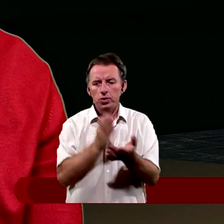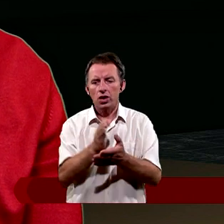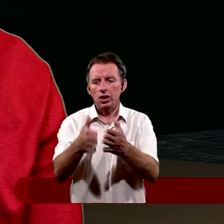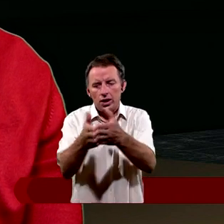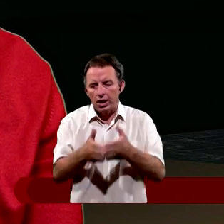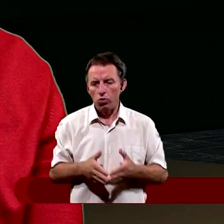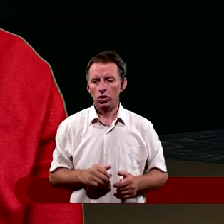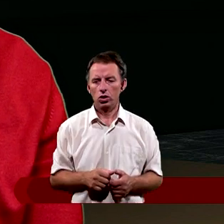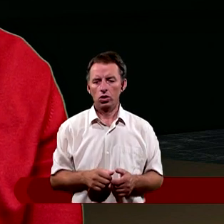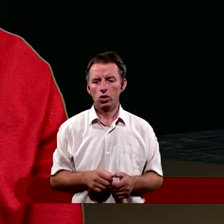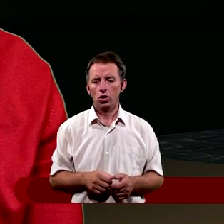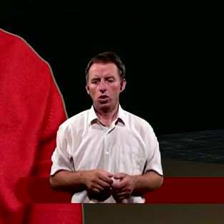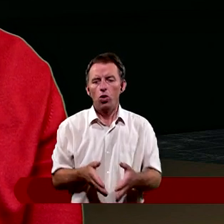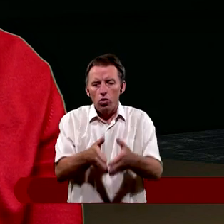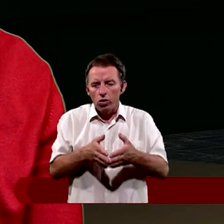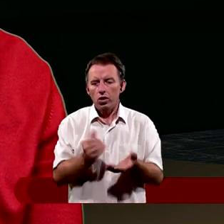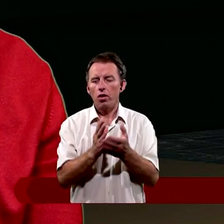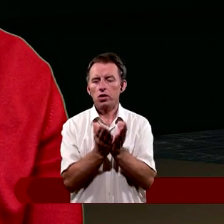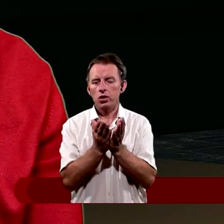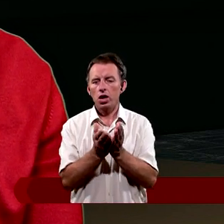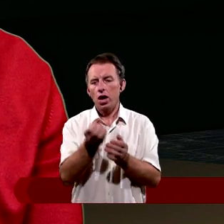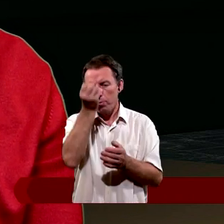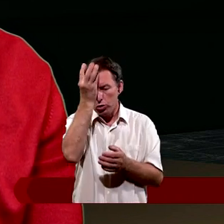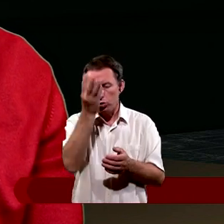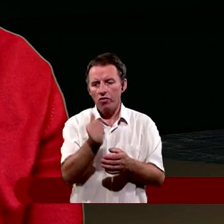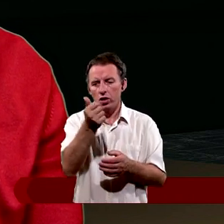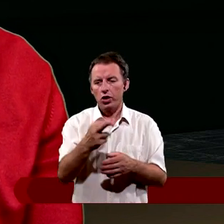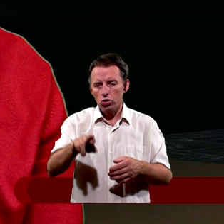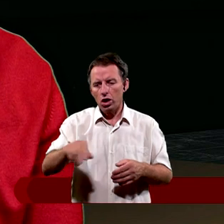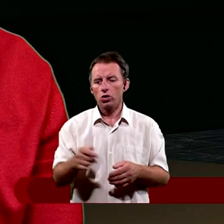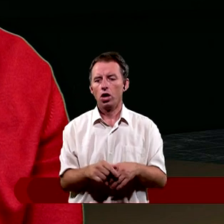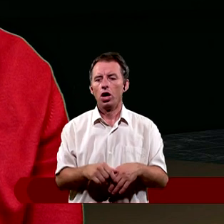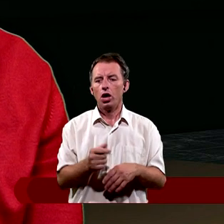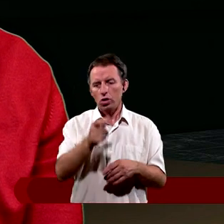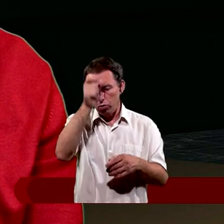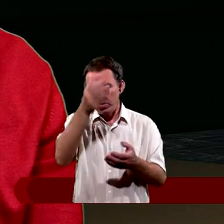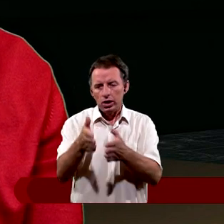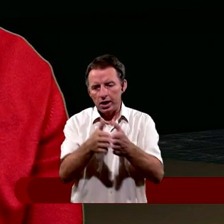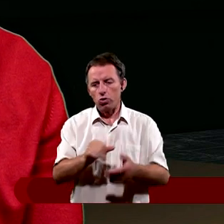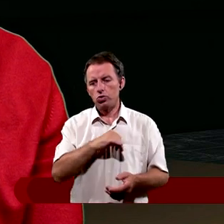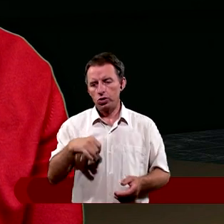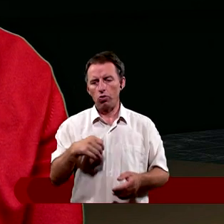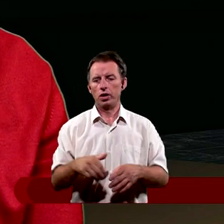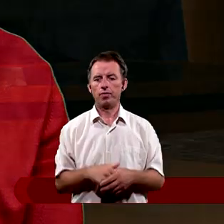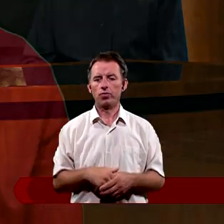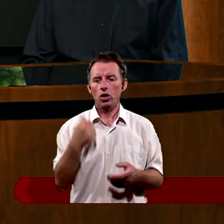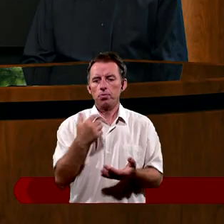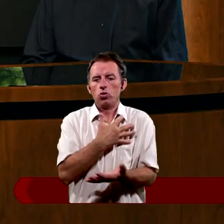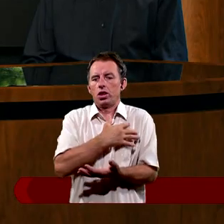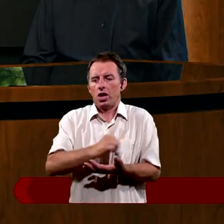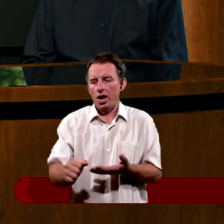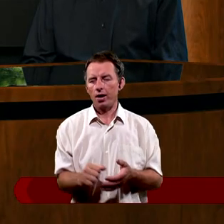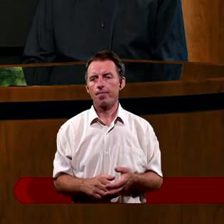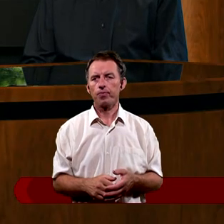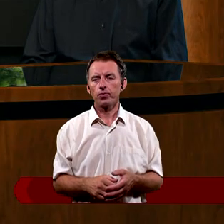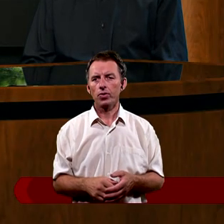skrył z Księgi Rodzaju, z trzeciego rozdziału, czy tam człowiek skrył się. Czyli tak? Pewien strach.